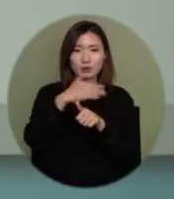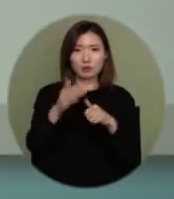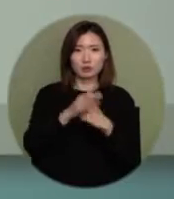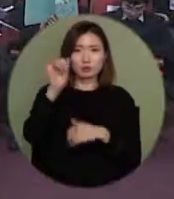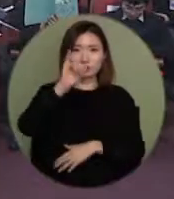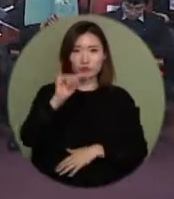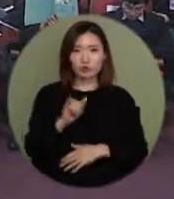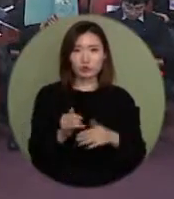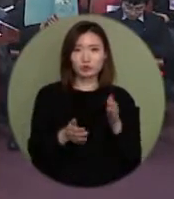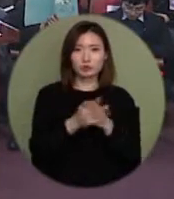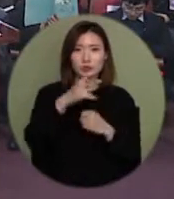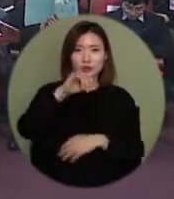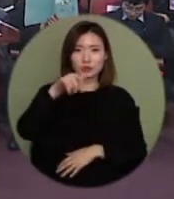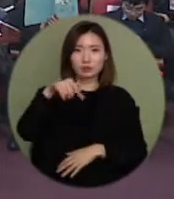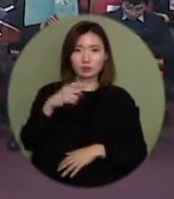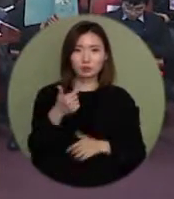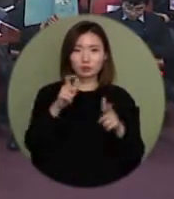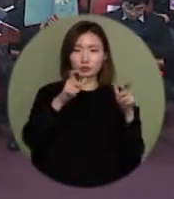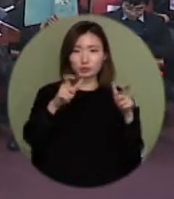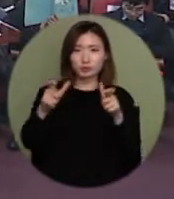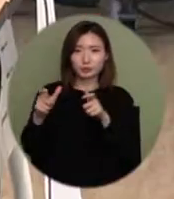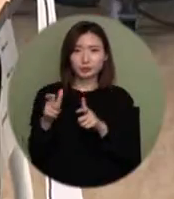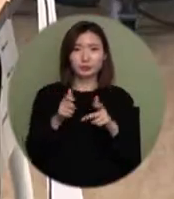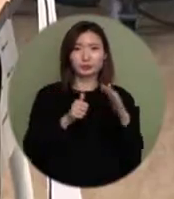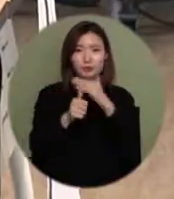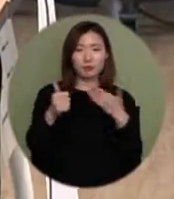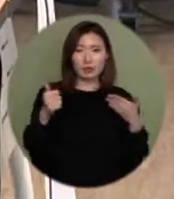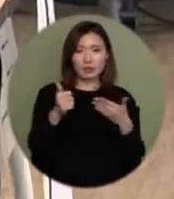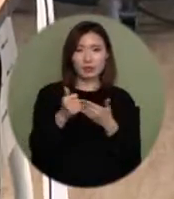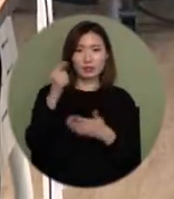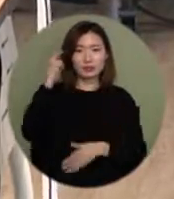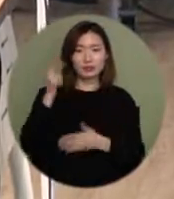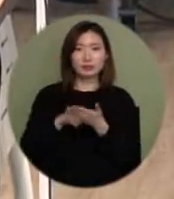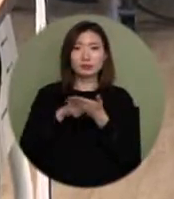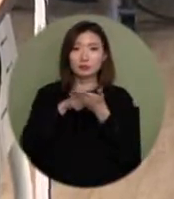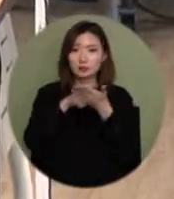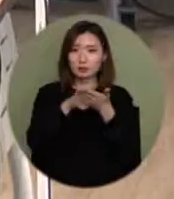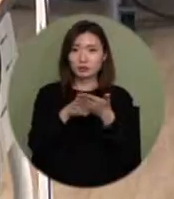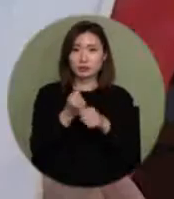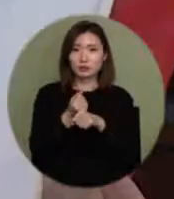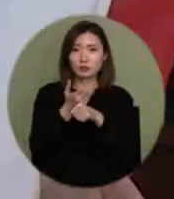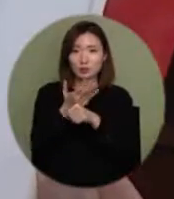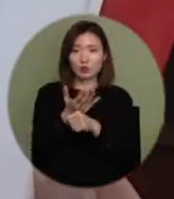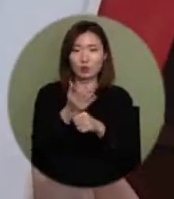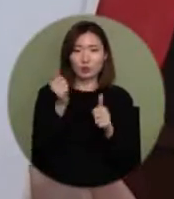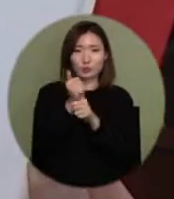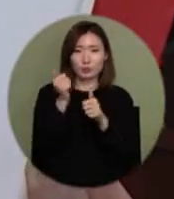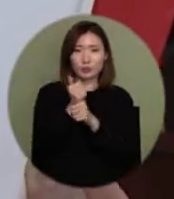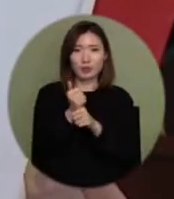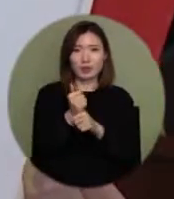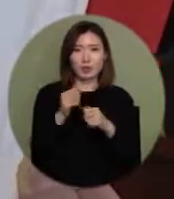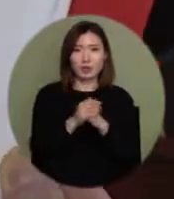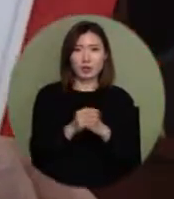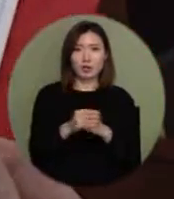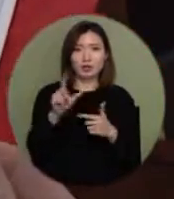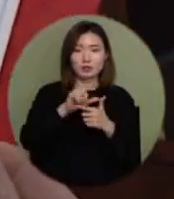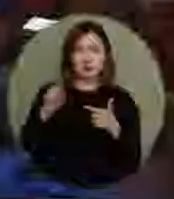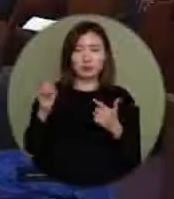시장 군수 구청장 협의회는 각 당 대표들에게도 의사를 전달하는 한편 각 후보들에게 지방 분권에